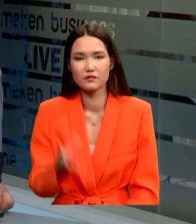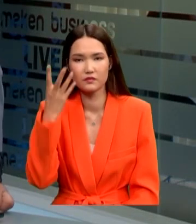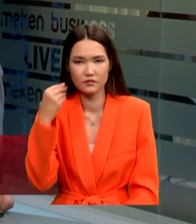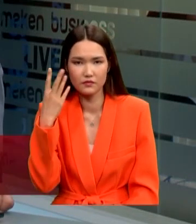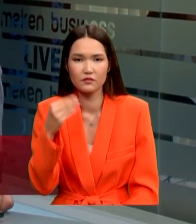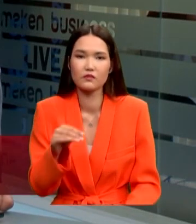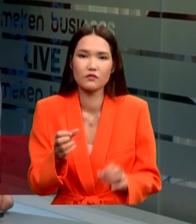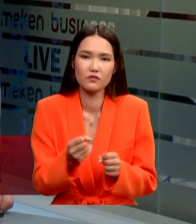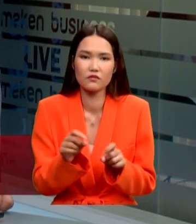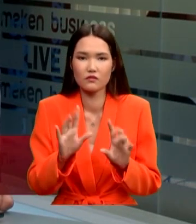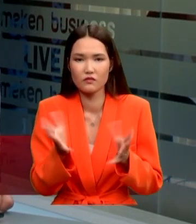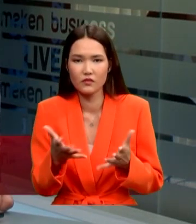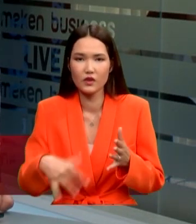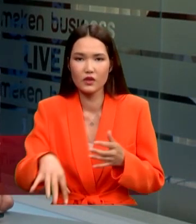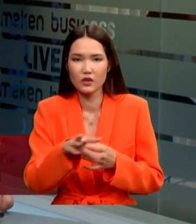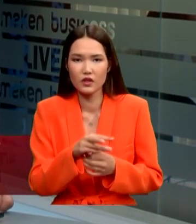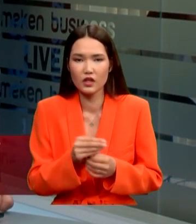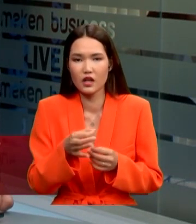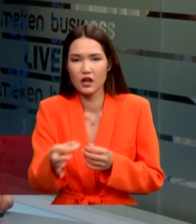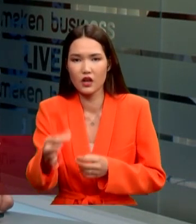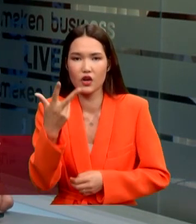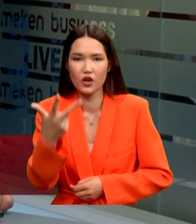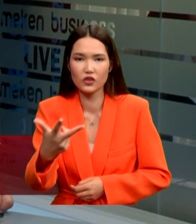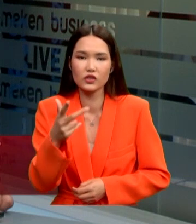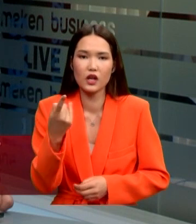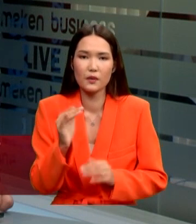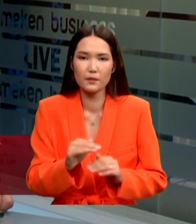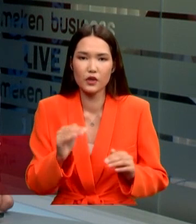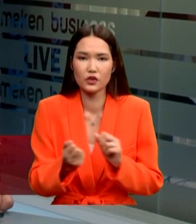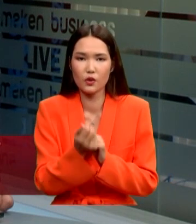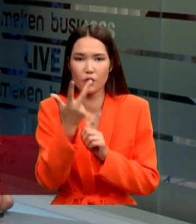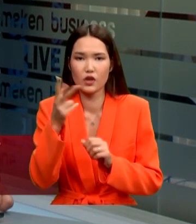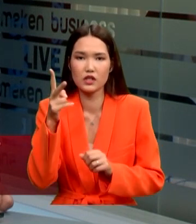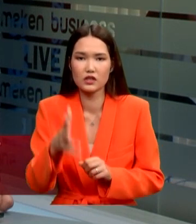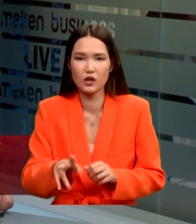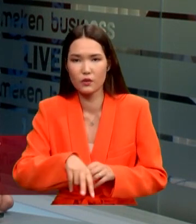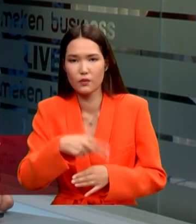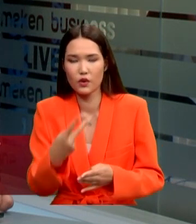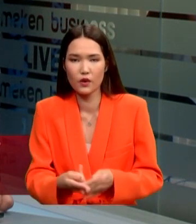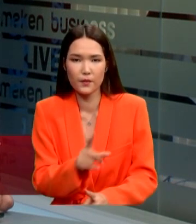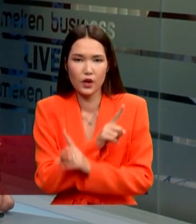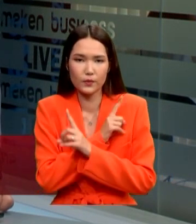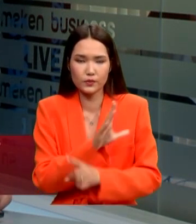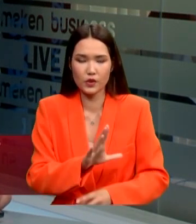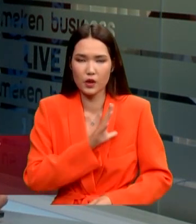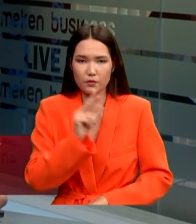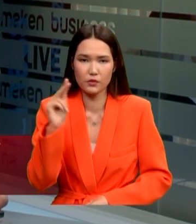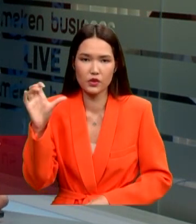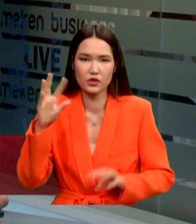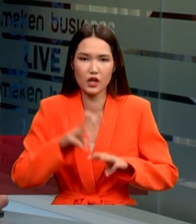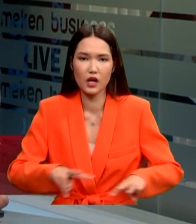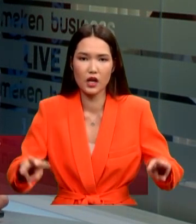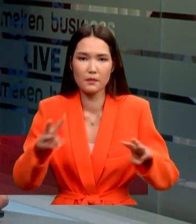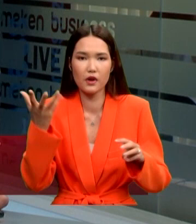Алматыда жағасы тарлық жағдай. Шахардың қақ ортасында 3 жасар бүлдіршін 13-ші қабаттан құлап көз жұмды. Төтенше жағдайлар